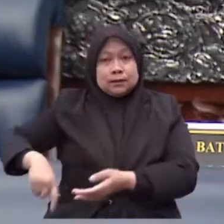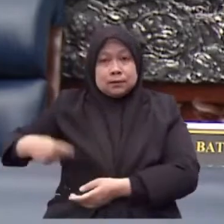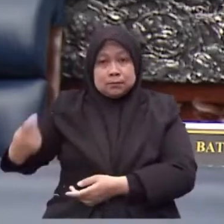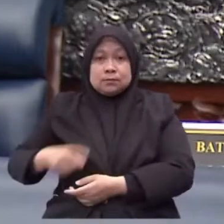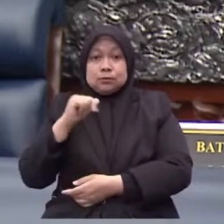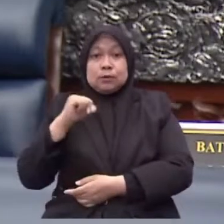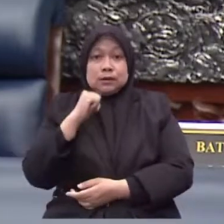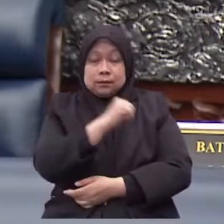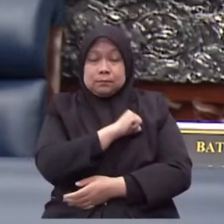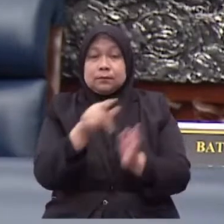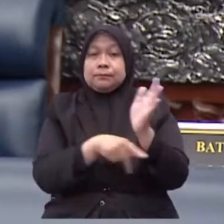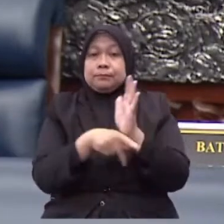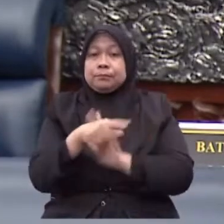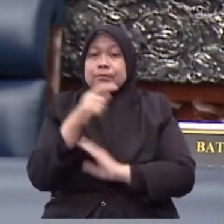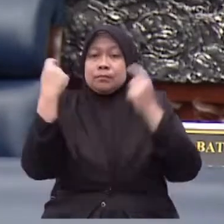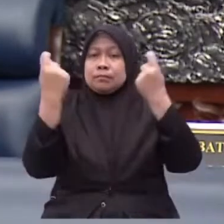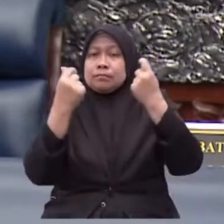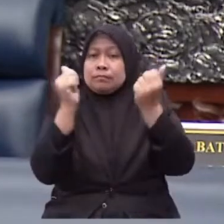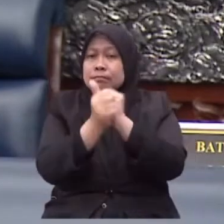maklumat